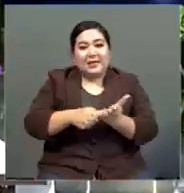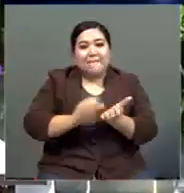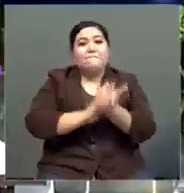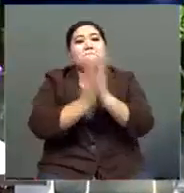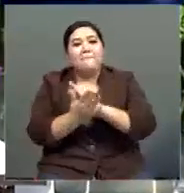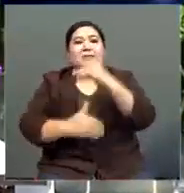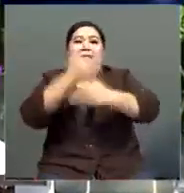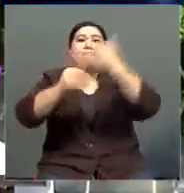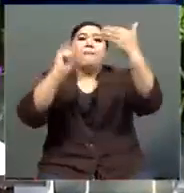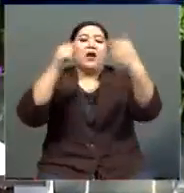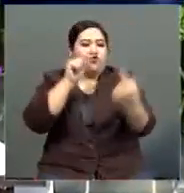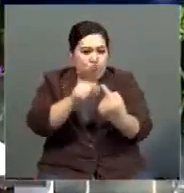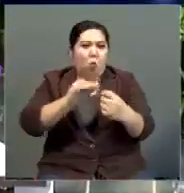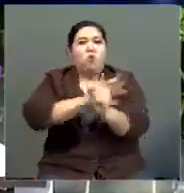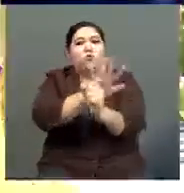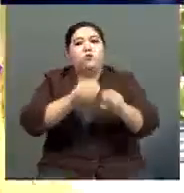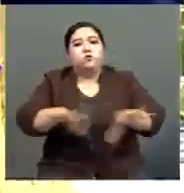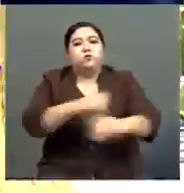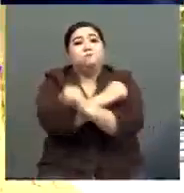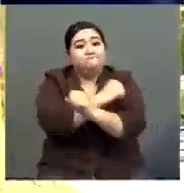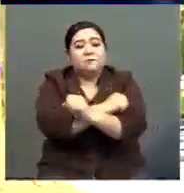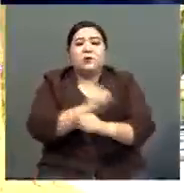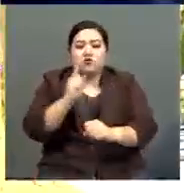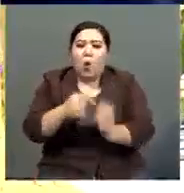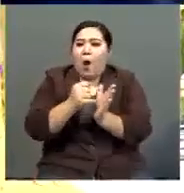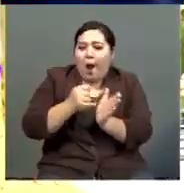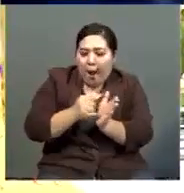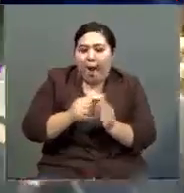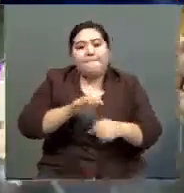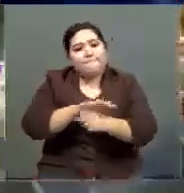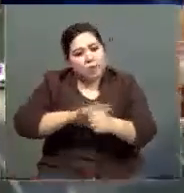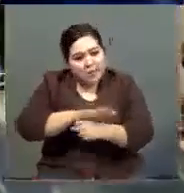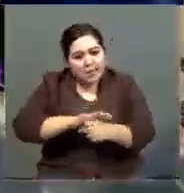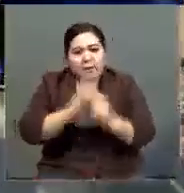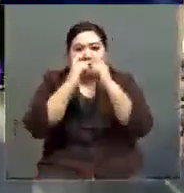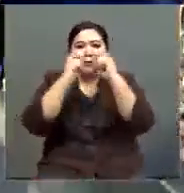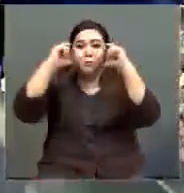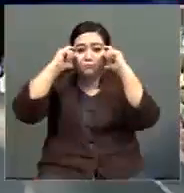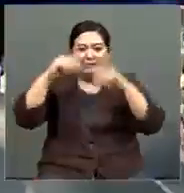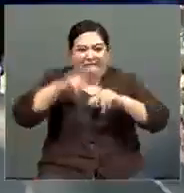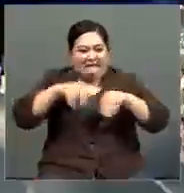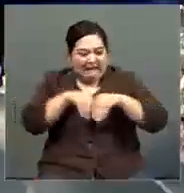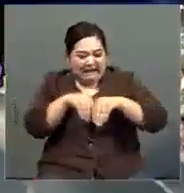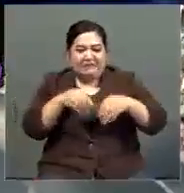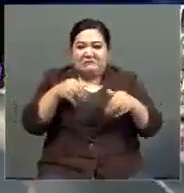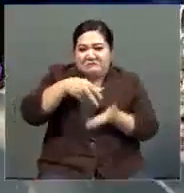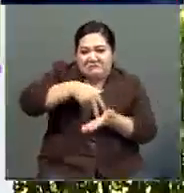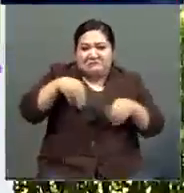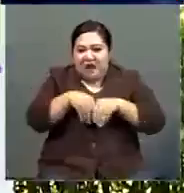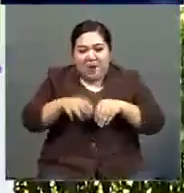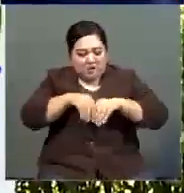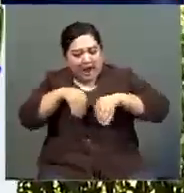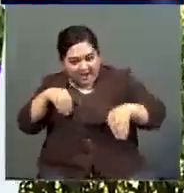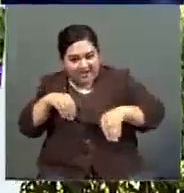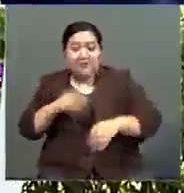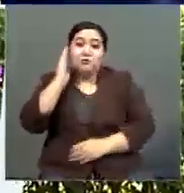การณ์การแพร่ระบาดของไวรัสโควิด-19 เน้นเรียบง่ายทุกคนต้องสวมใส่หน้ากากและเว้นระยะห่างทางสังคม